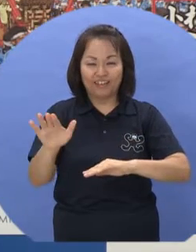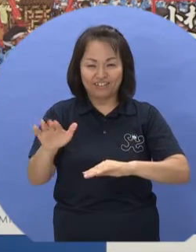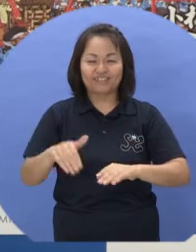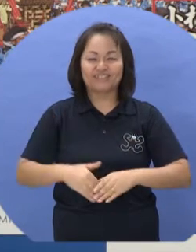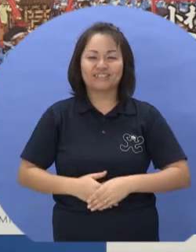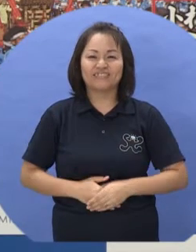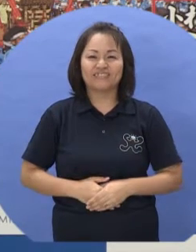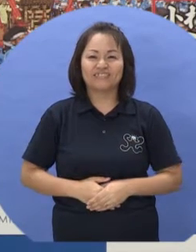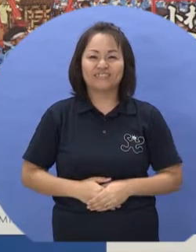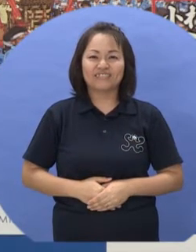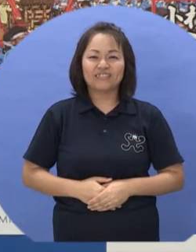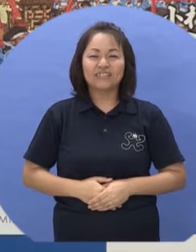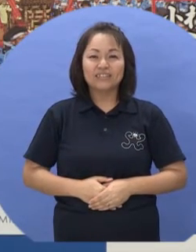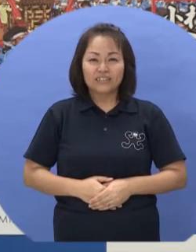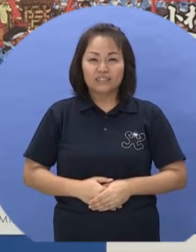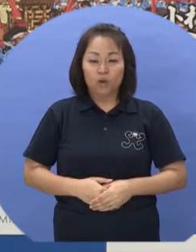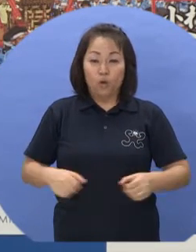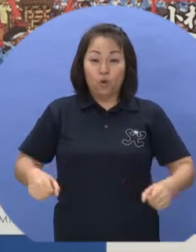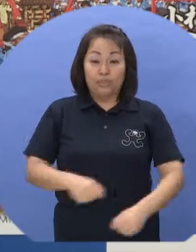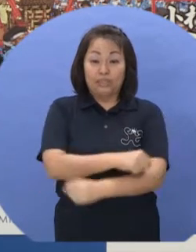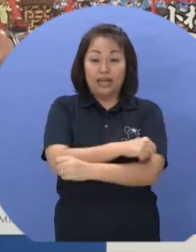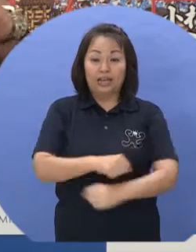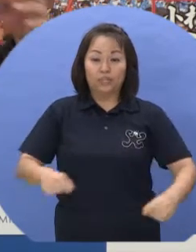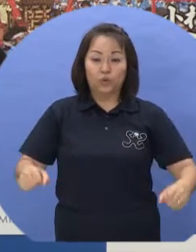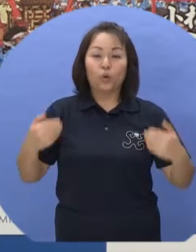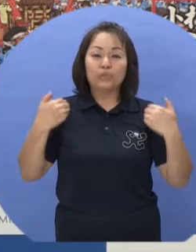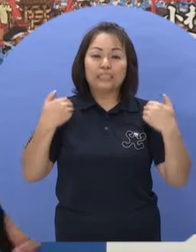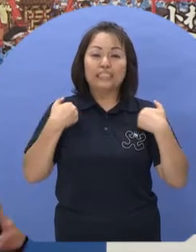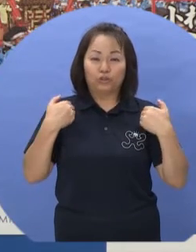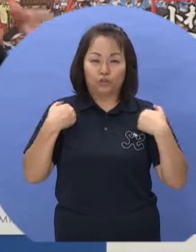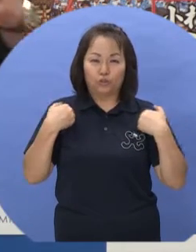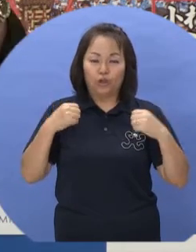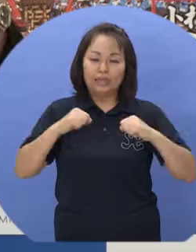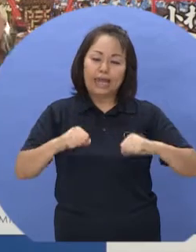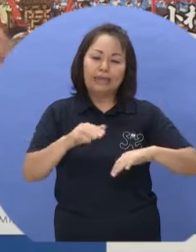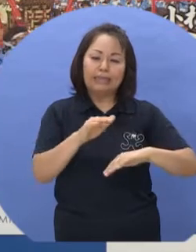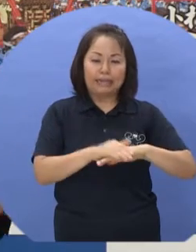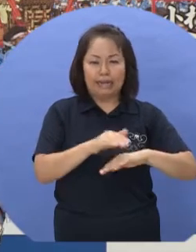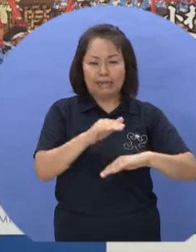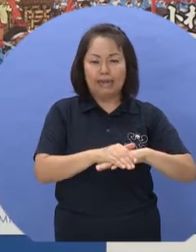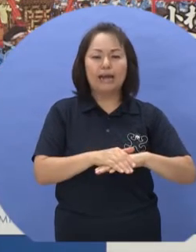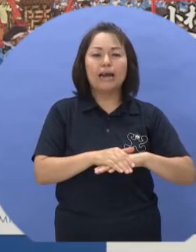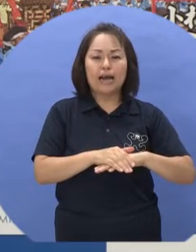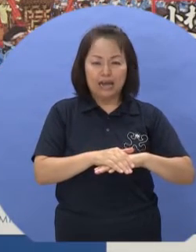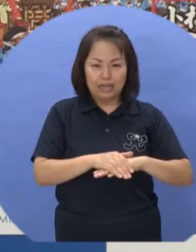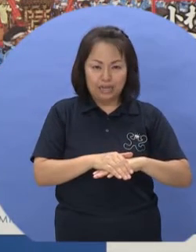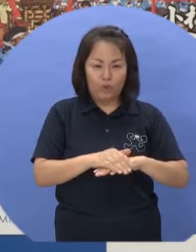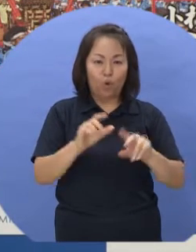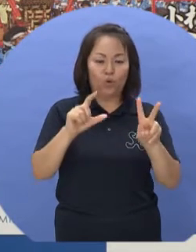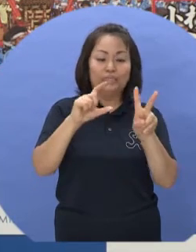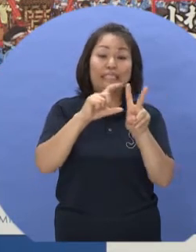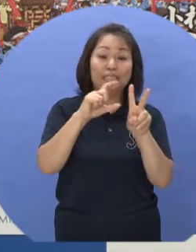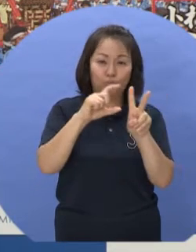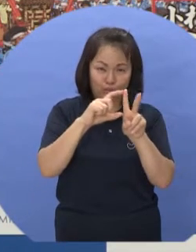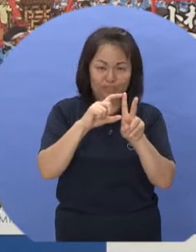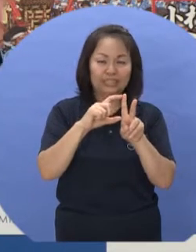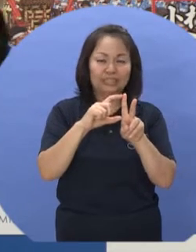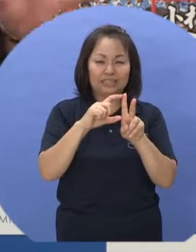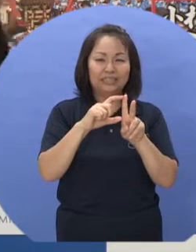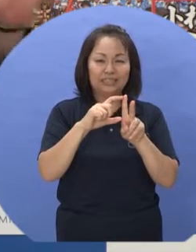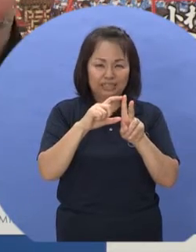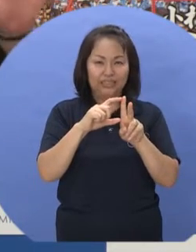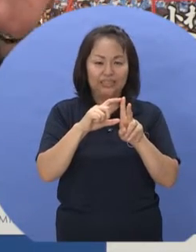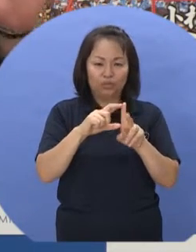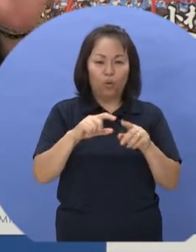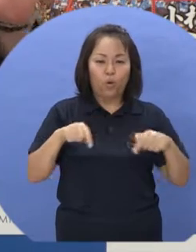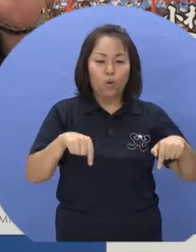またこの体操に必要な、まあ、要するにこの体操のやり方を収録した DVD とかですね、これを、